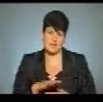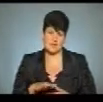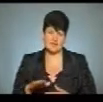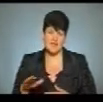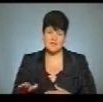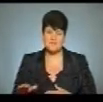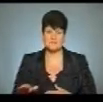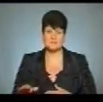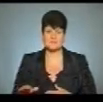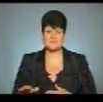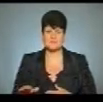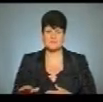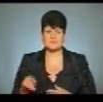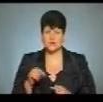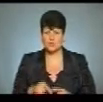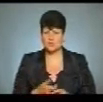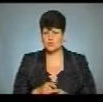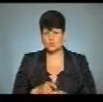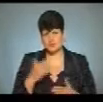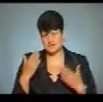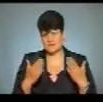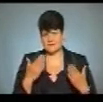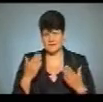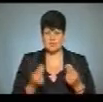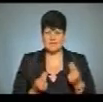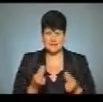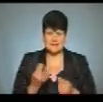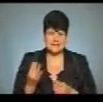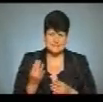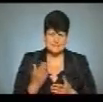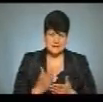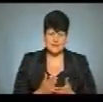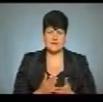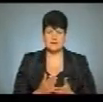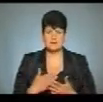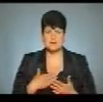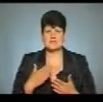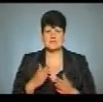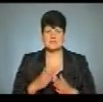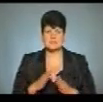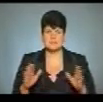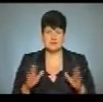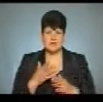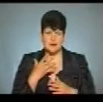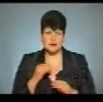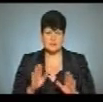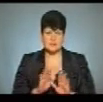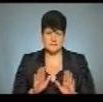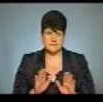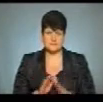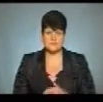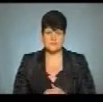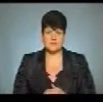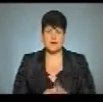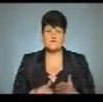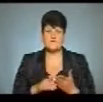І тут дуже весело, тут ігри цікаві, і ми співали гарну пісню.